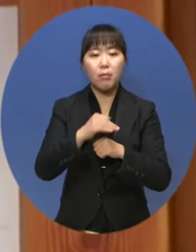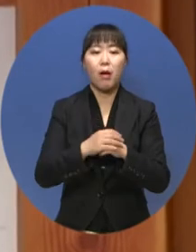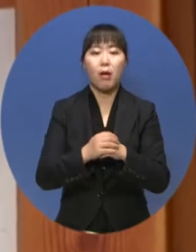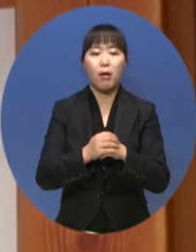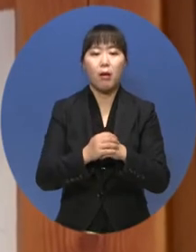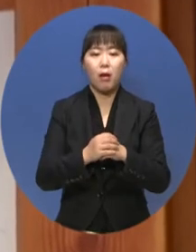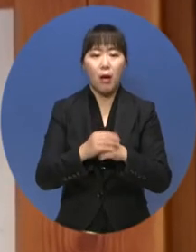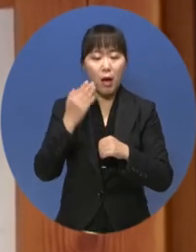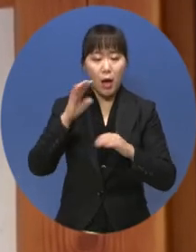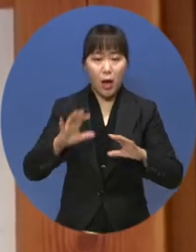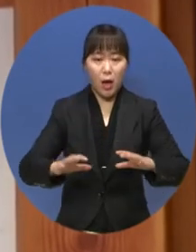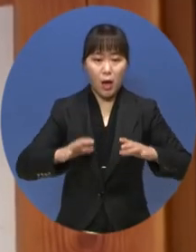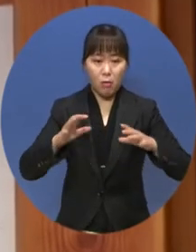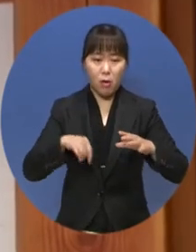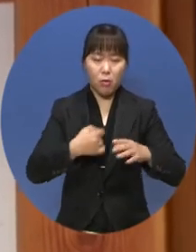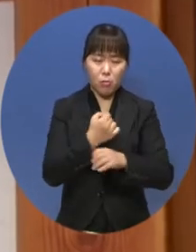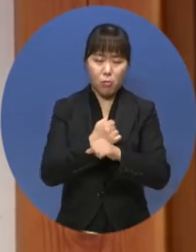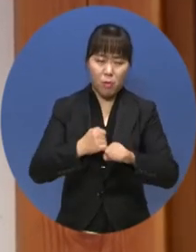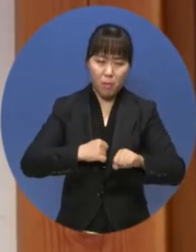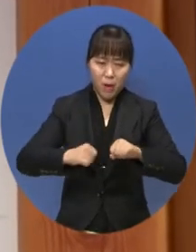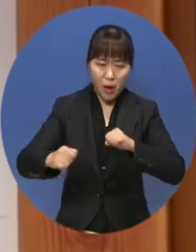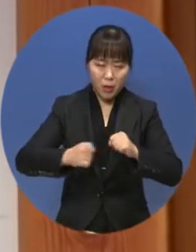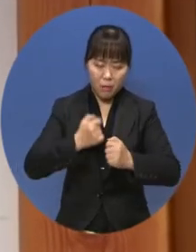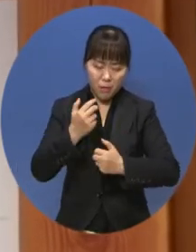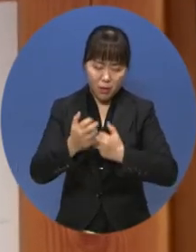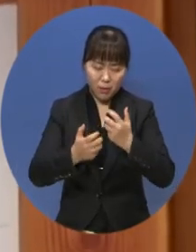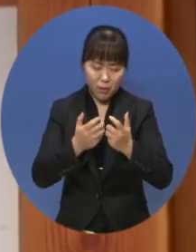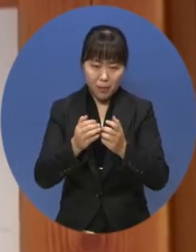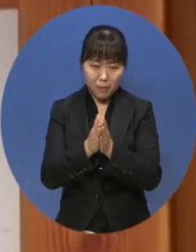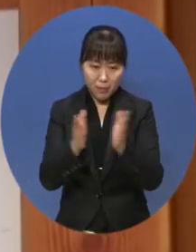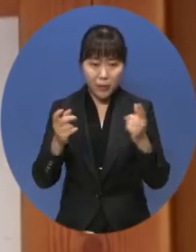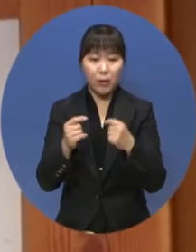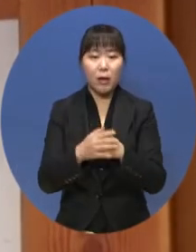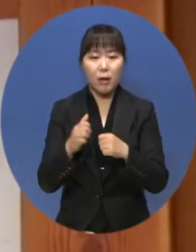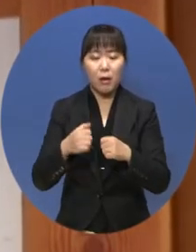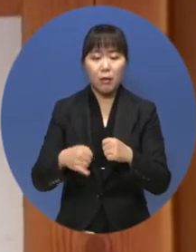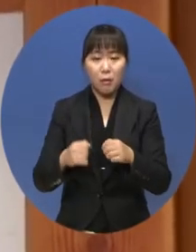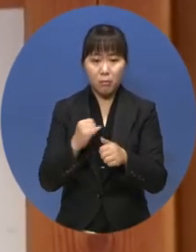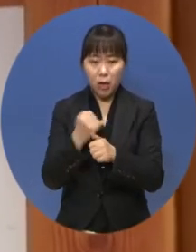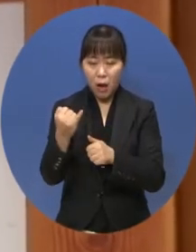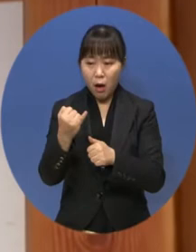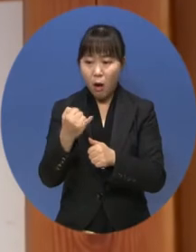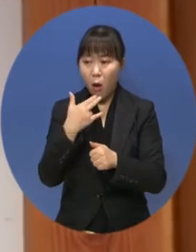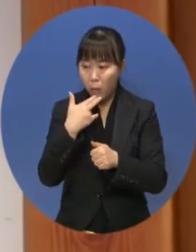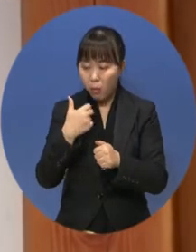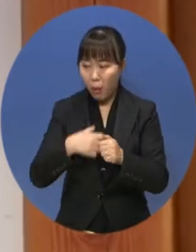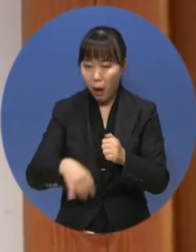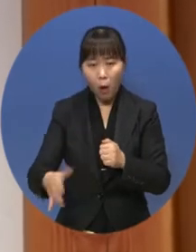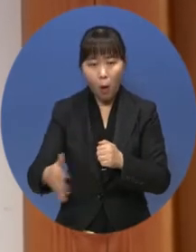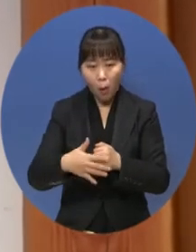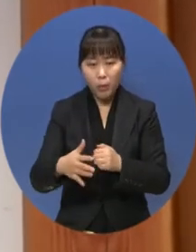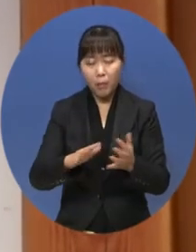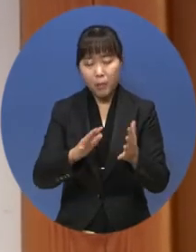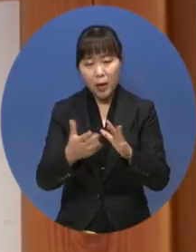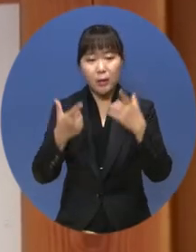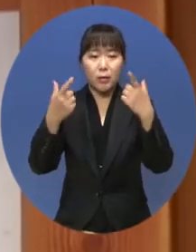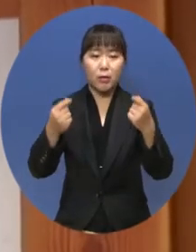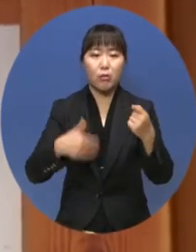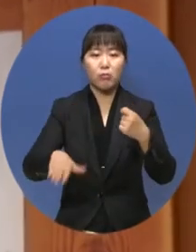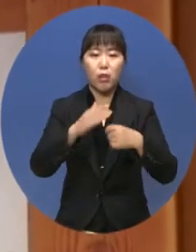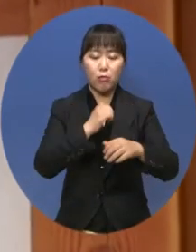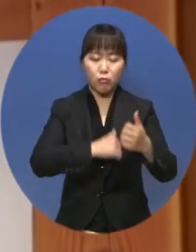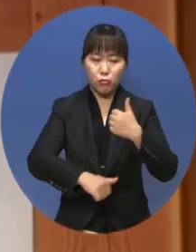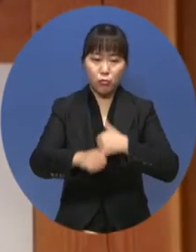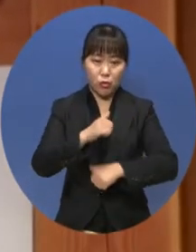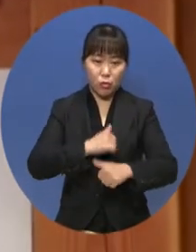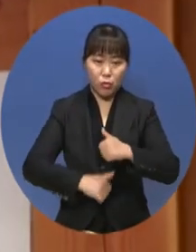항일 독립운동의 불씨를 되살렸다며 처자식이 없이 순국한 만큼 우리의 그의 후손이